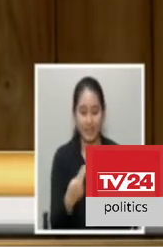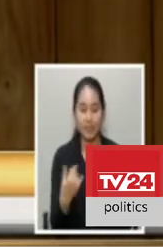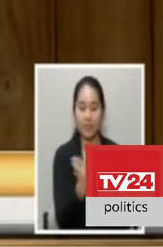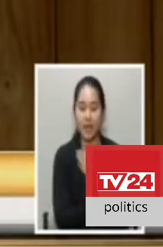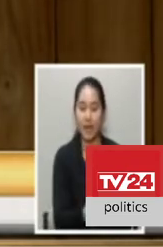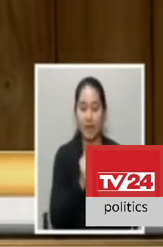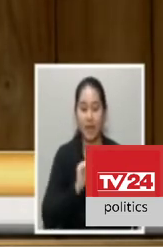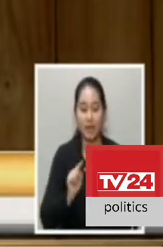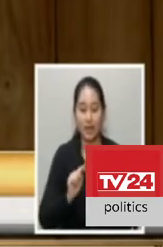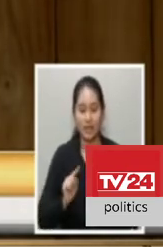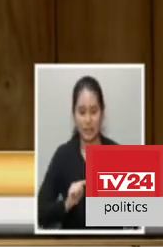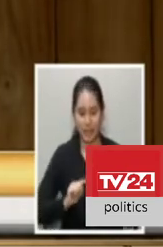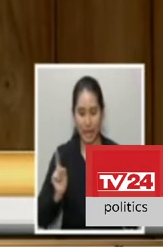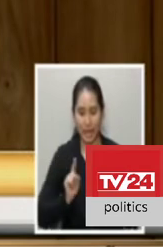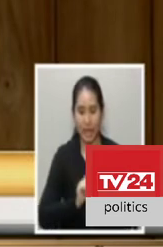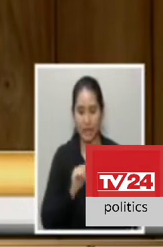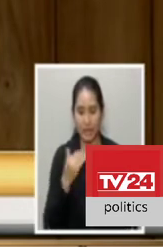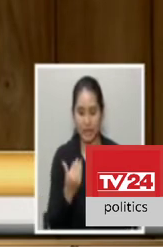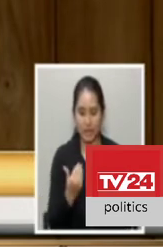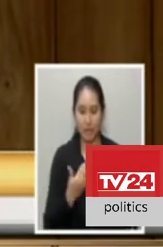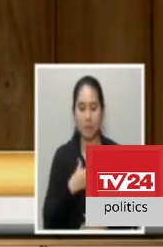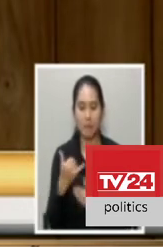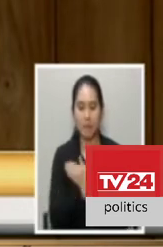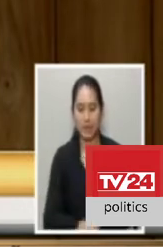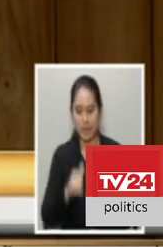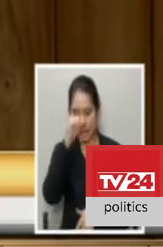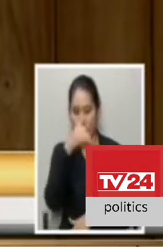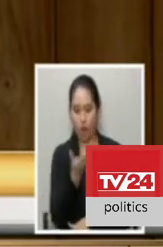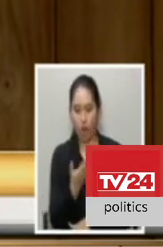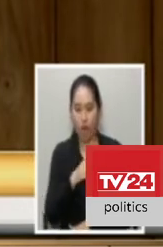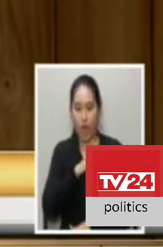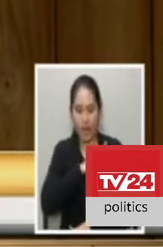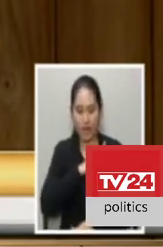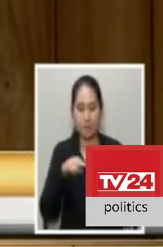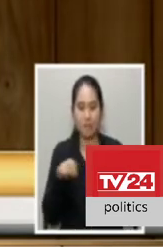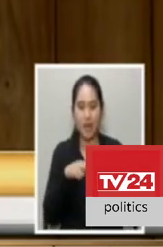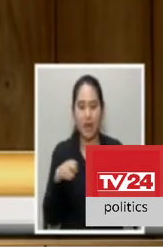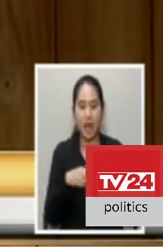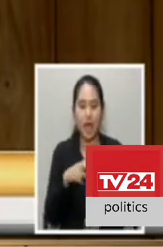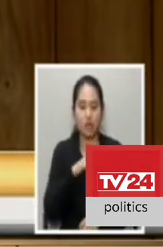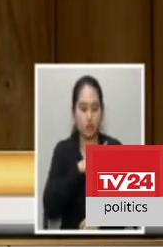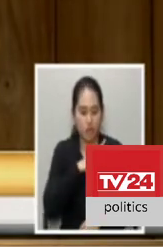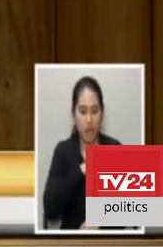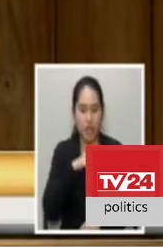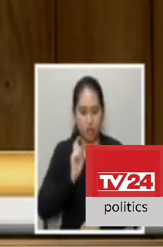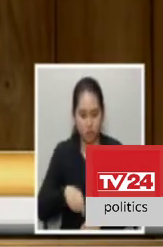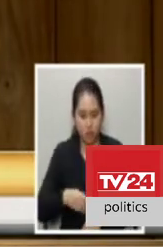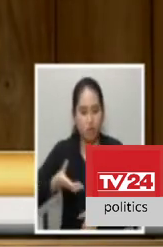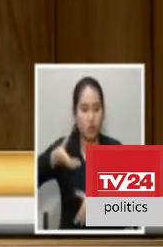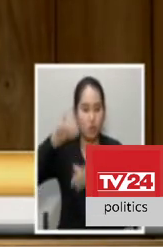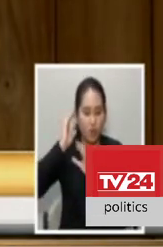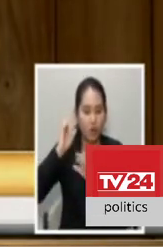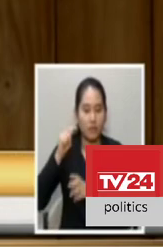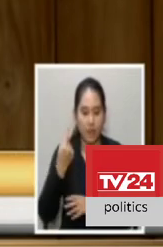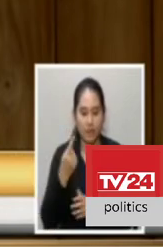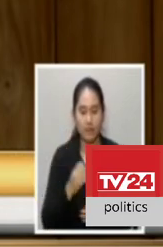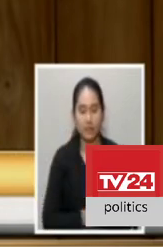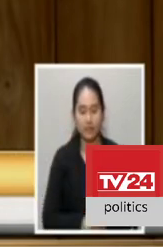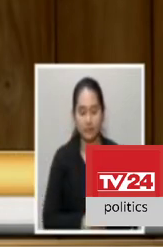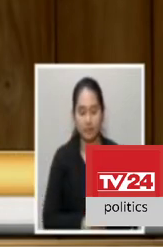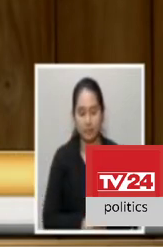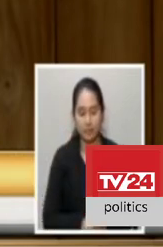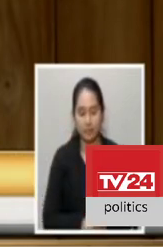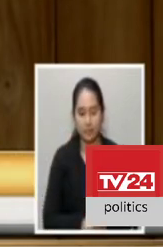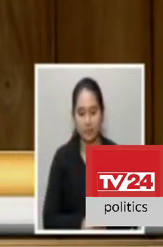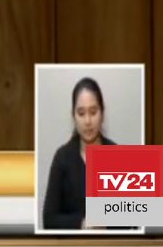ต่ครั้งนี้ปรากฏว่าอินเดียขอใส่เองนะว่านี่คือปัญหาของเขาเขากำเป็นต้องกลับไปดูเรื่องราวต่างๆของเขาเ